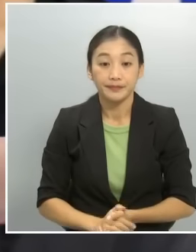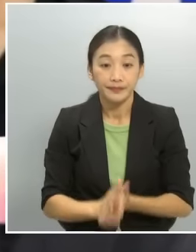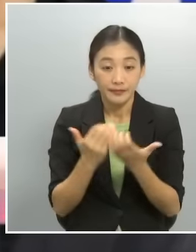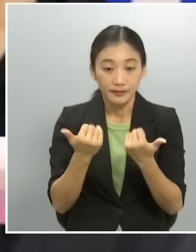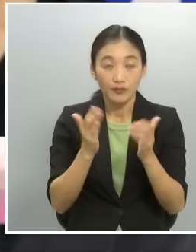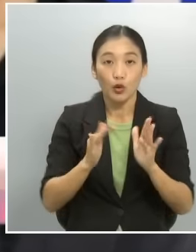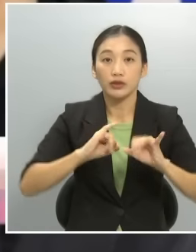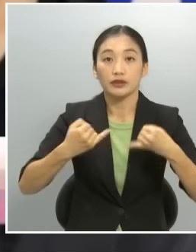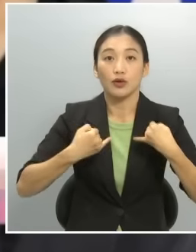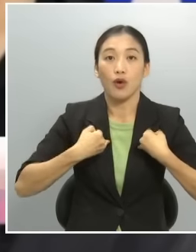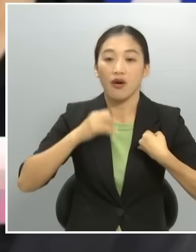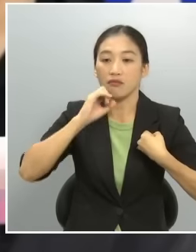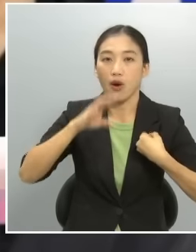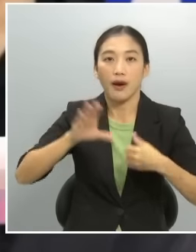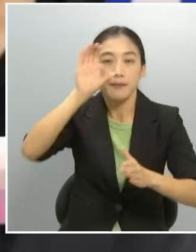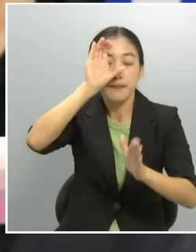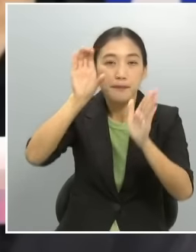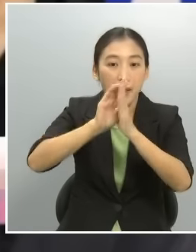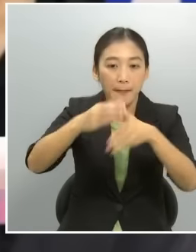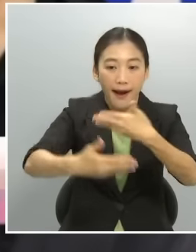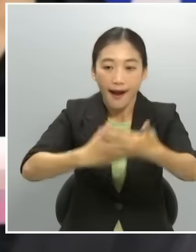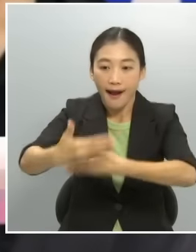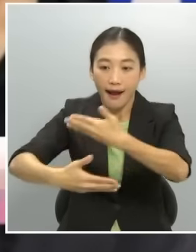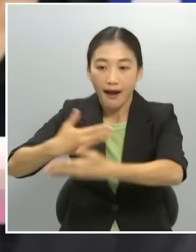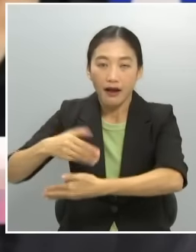ตีเป็นมูลค่าไม่ได้มันมีคุณค่าทางจิต